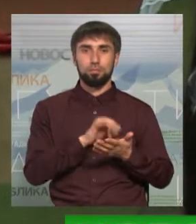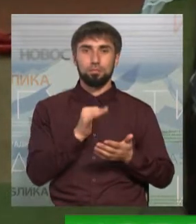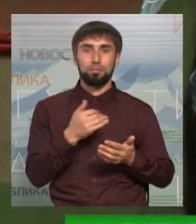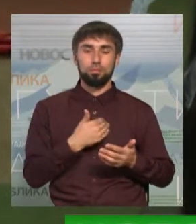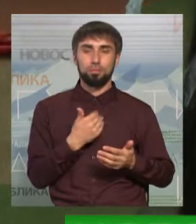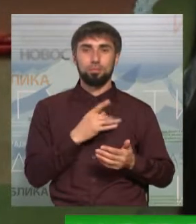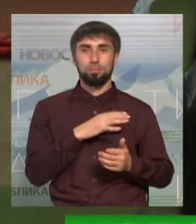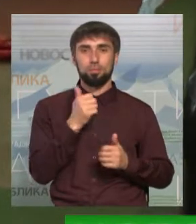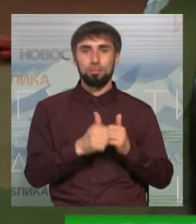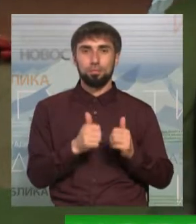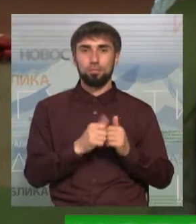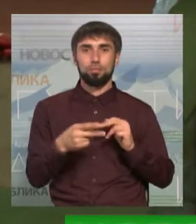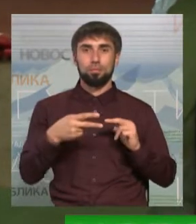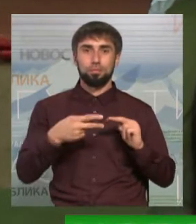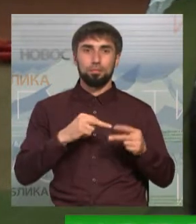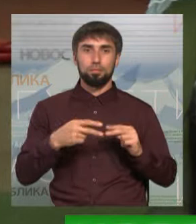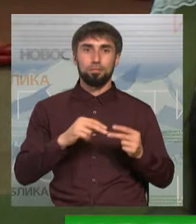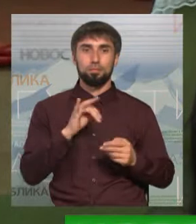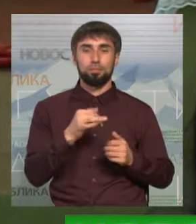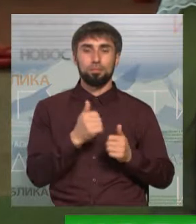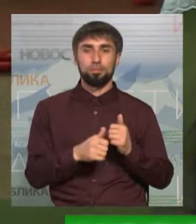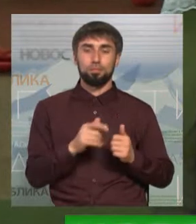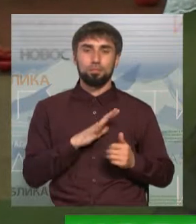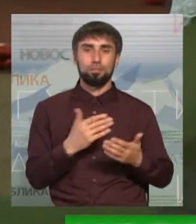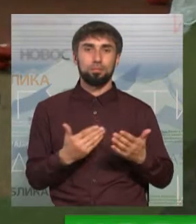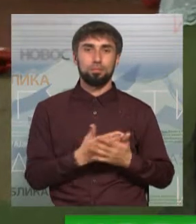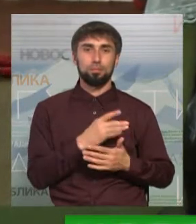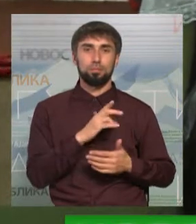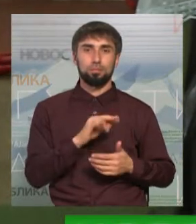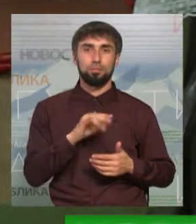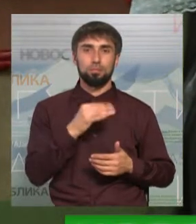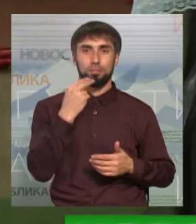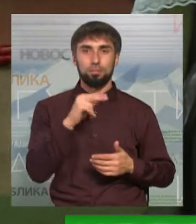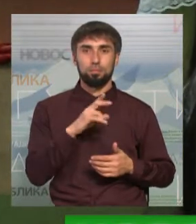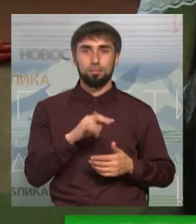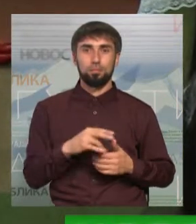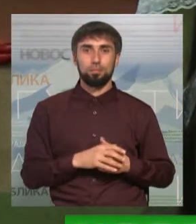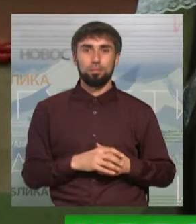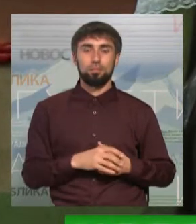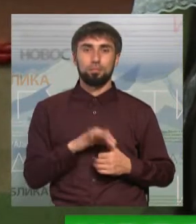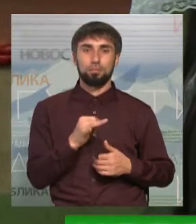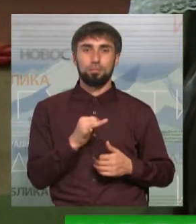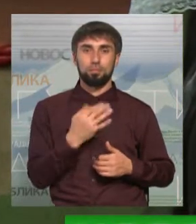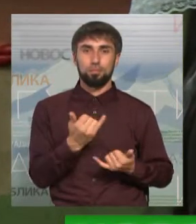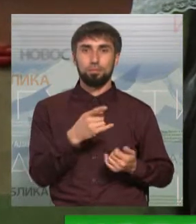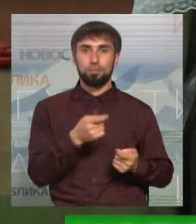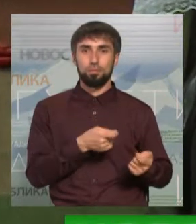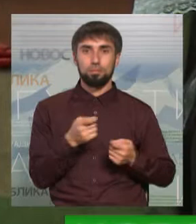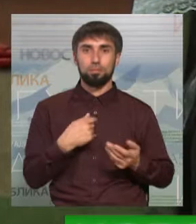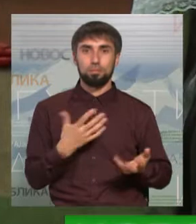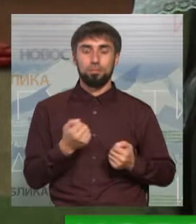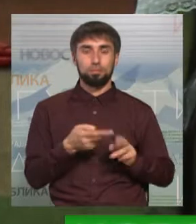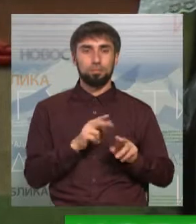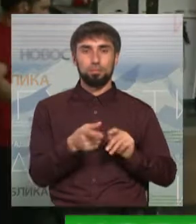его менять бы постоянно, чтобы и новым был, и качественный был. Хотя и эти сейчас мы получили